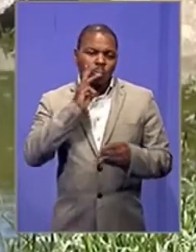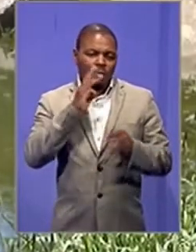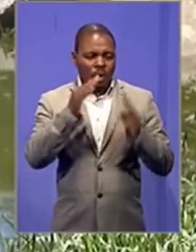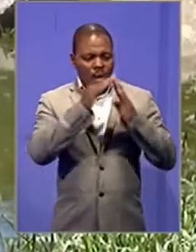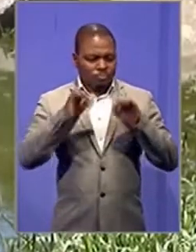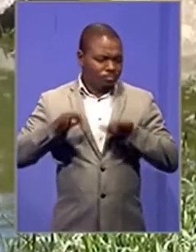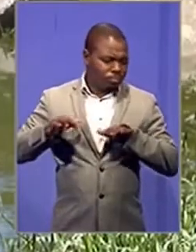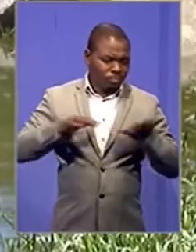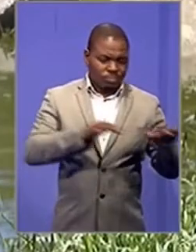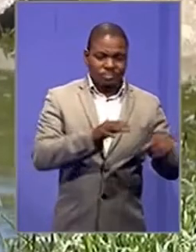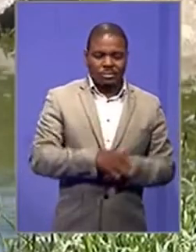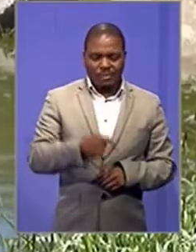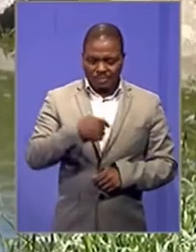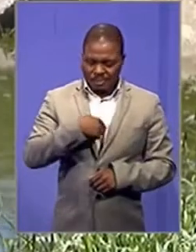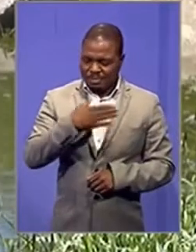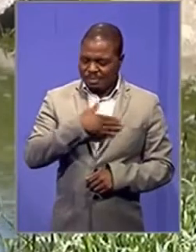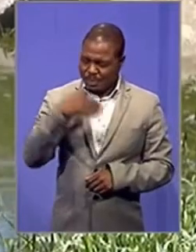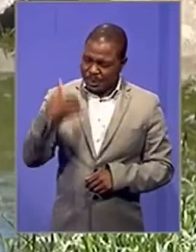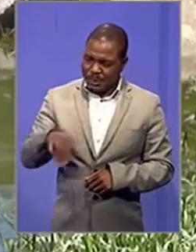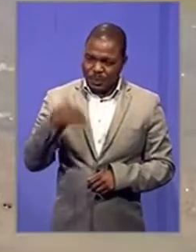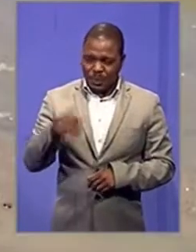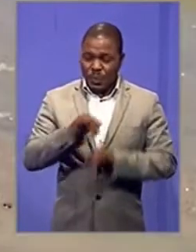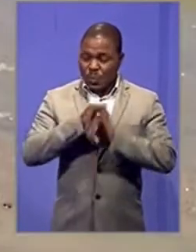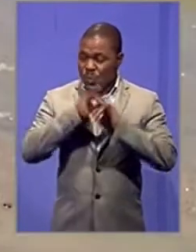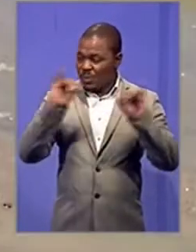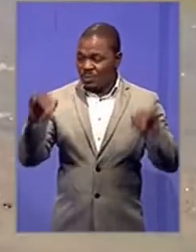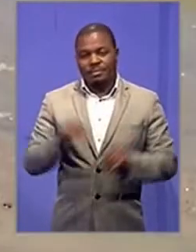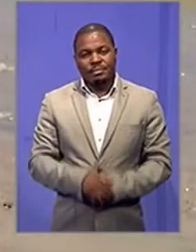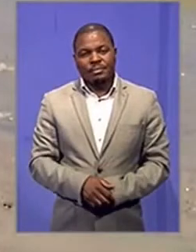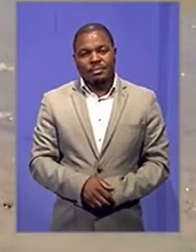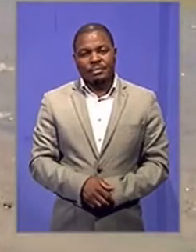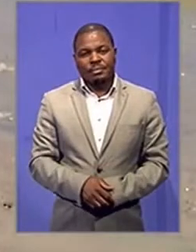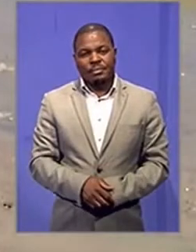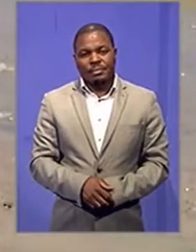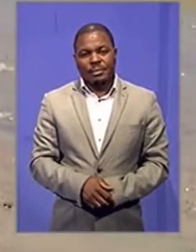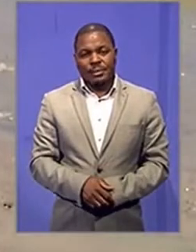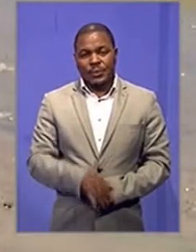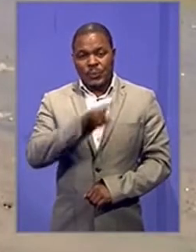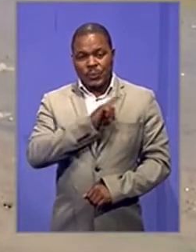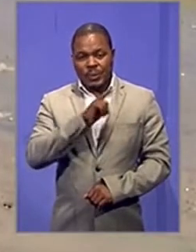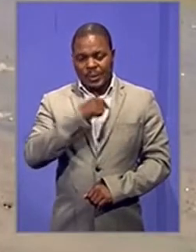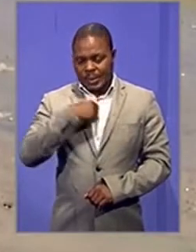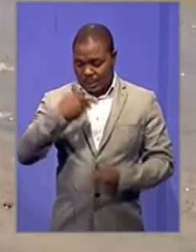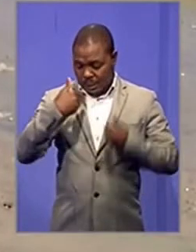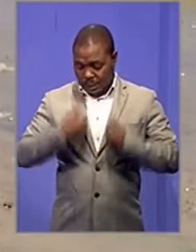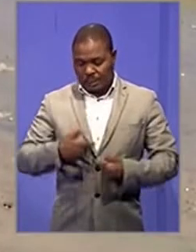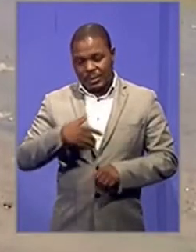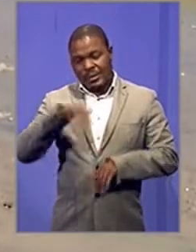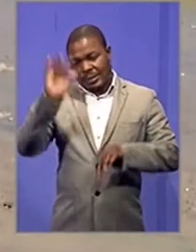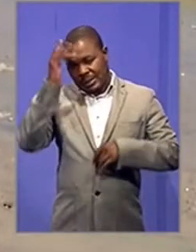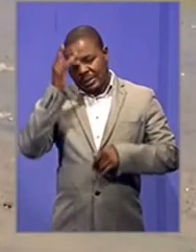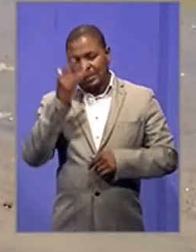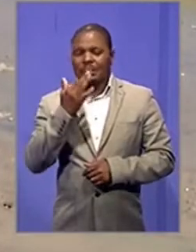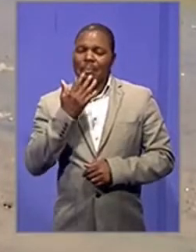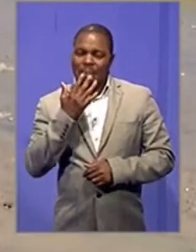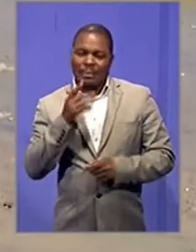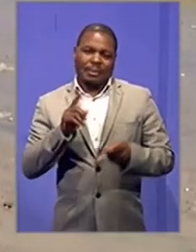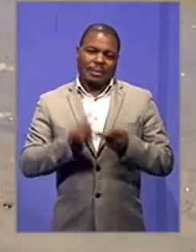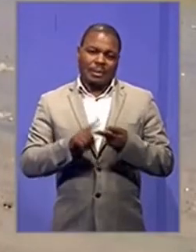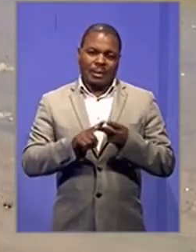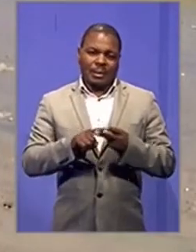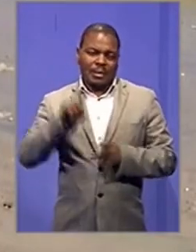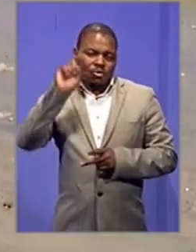ganano. Utlwa bohloko haholo. Hoba ke motho a ikulelang wa tsokere ke dula